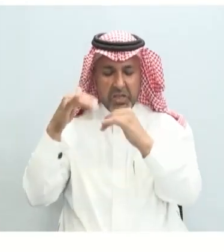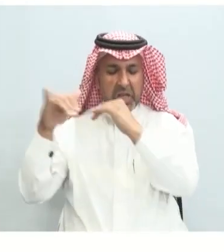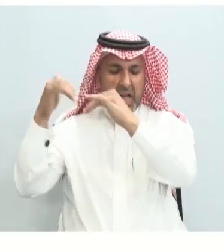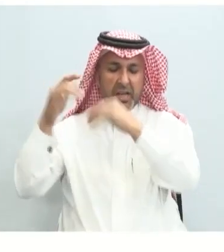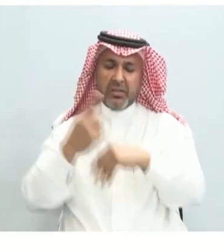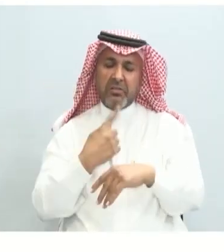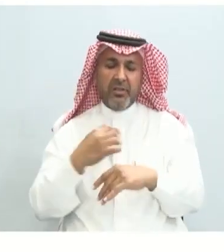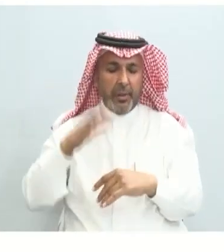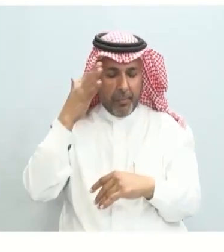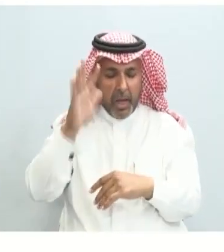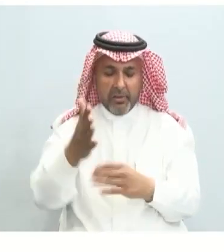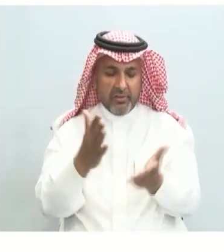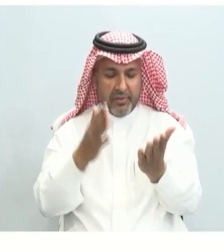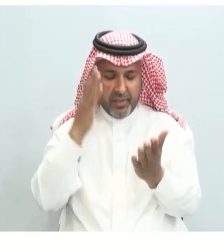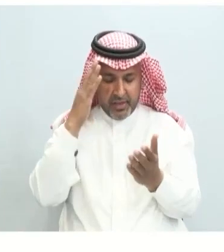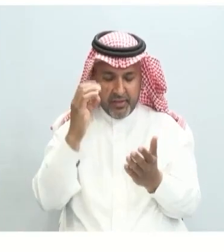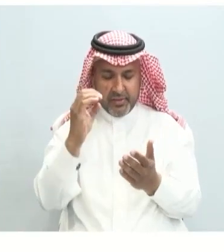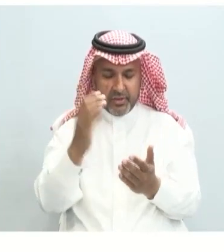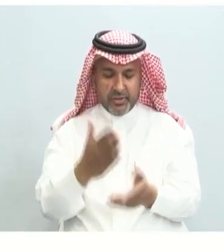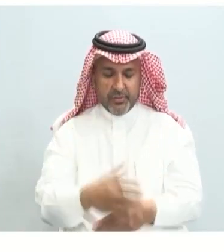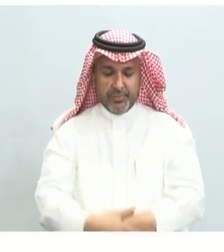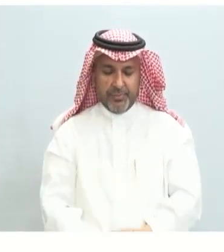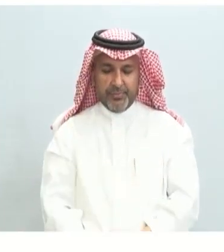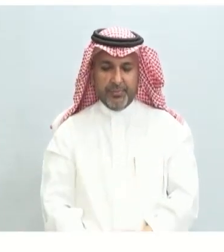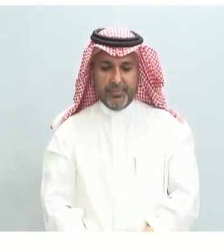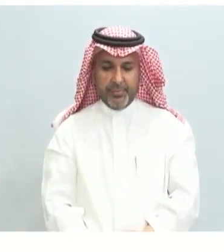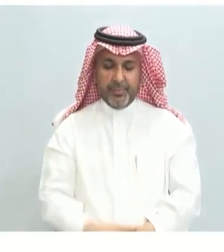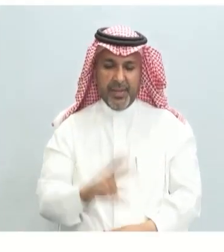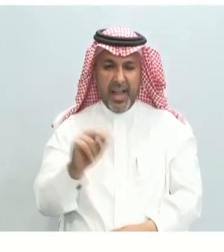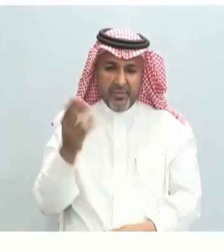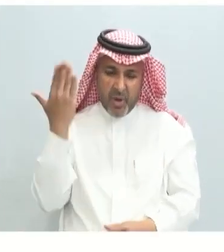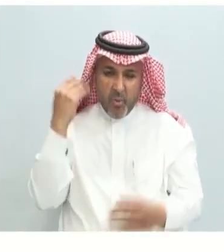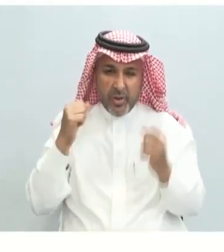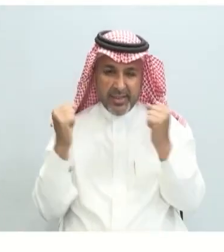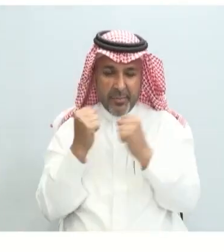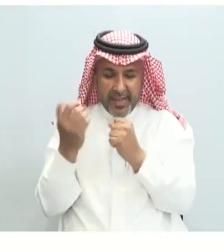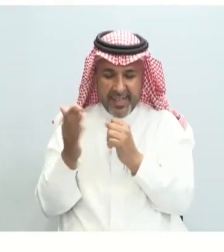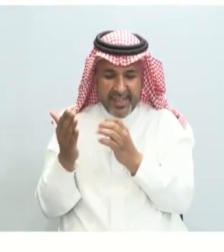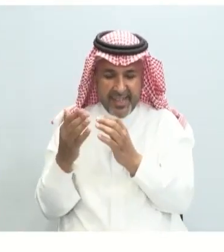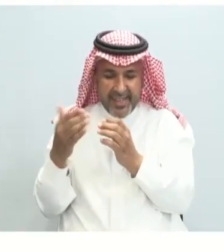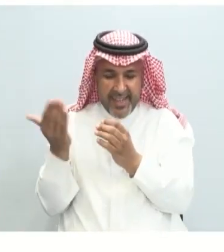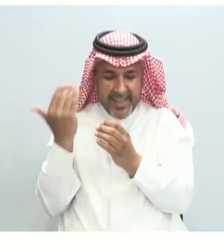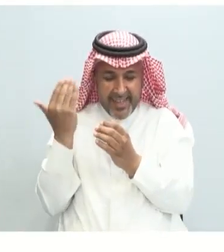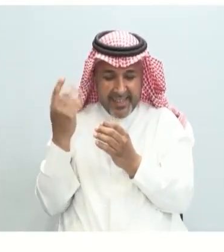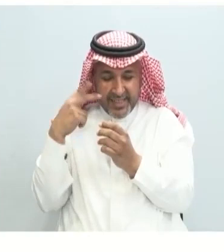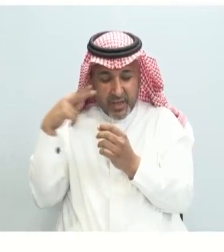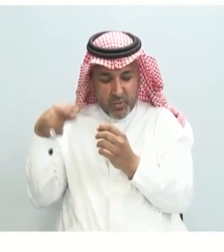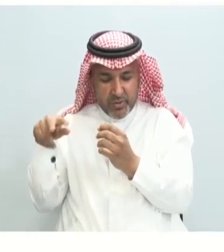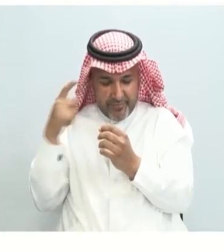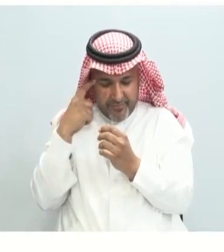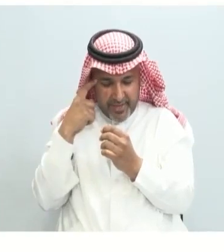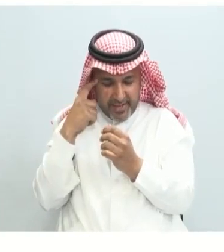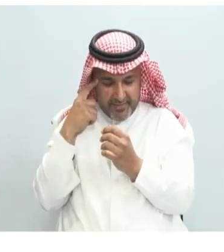اطلعها باستخدام مجموع زوايا المثلث 180 لانه انت عندك اذا يكون زاويتين الزاويه هذه معطاه والزاويه